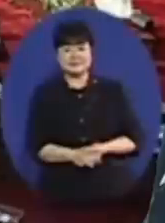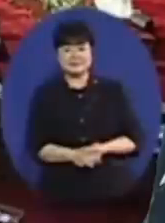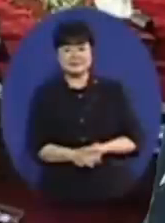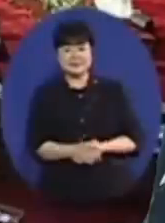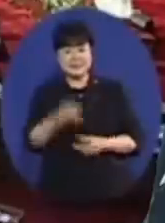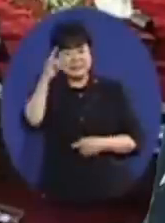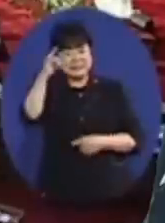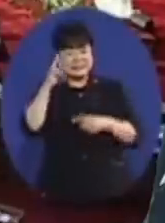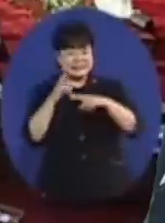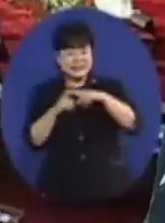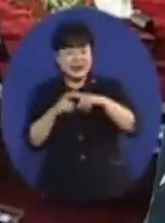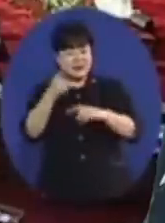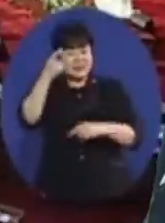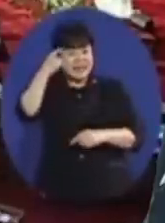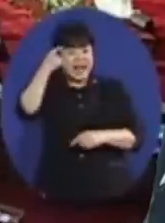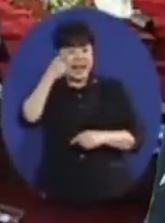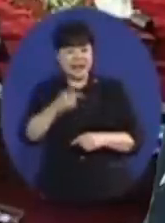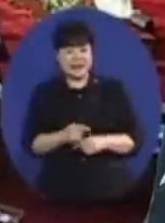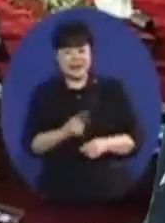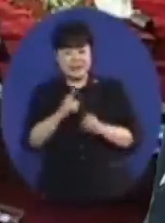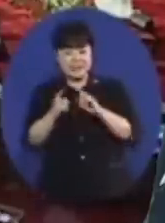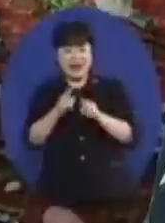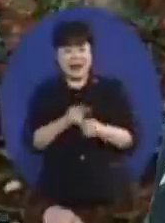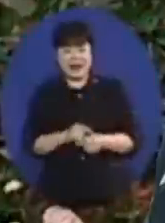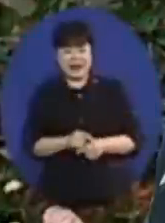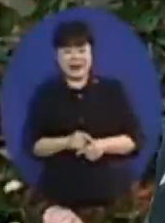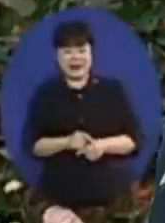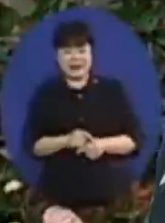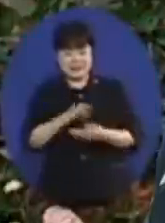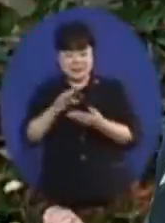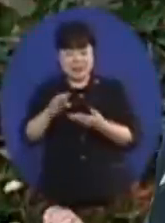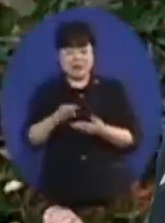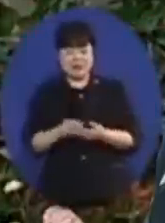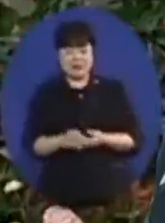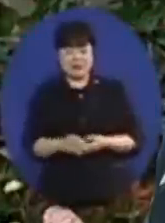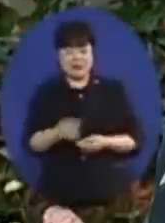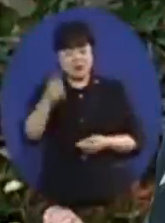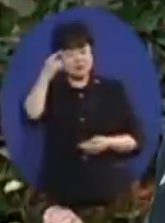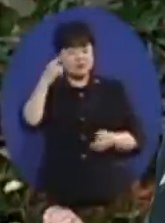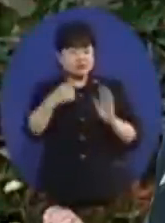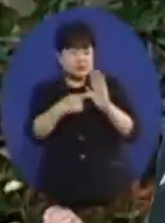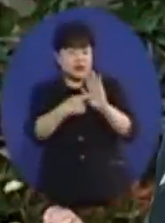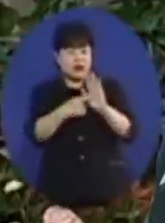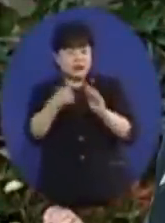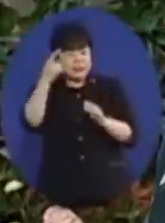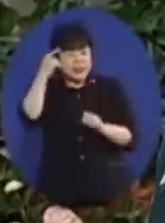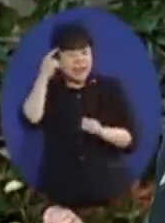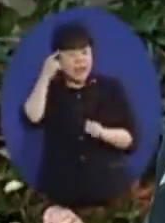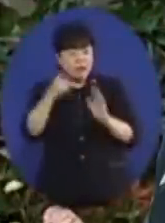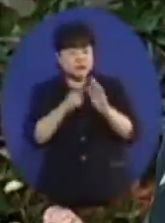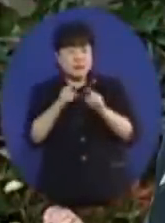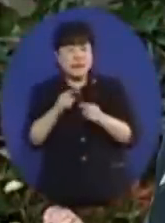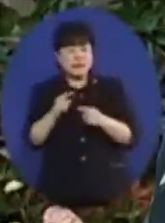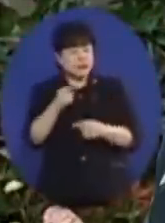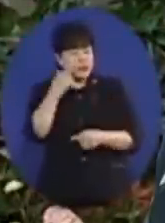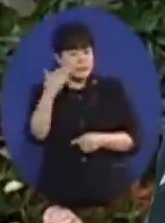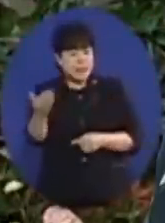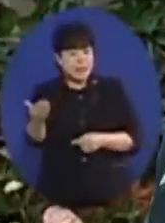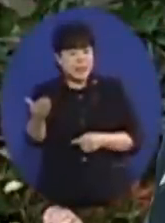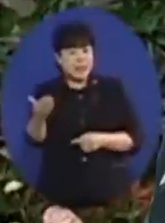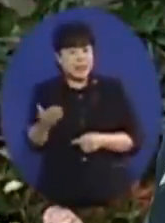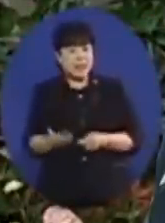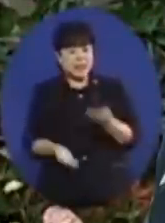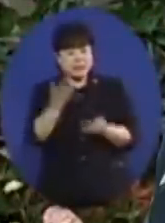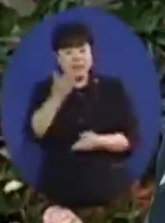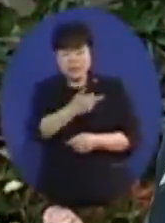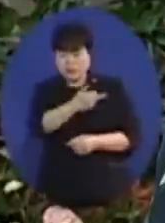긍정적인 생각으로 긍정적인 말을 하느냐 부정적인 생각으로 부정적인 말을 하느냐 하는 작은